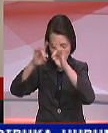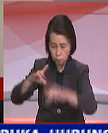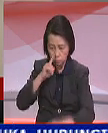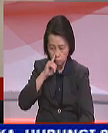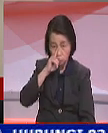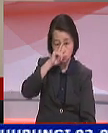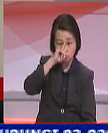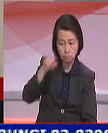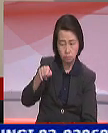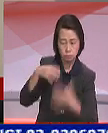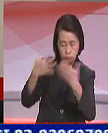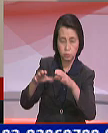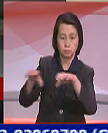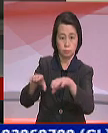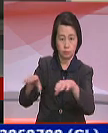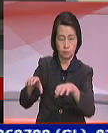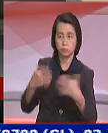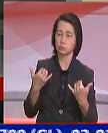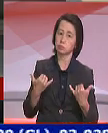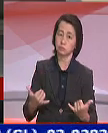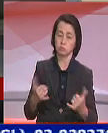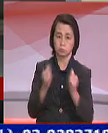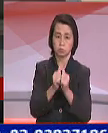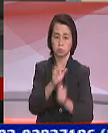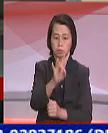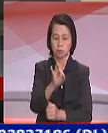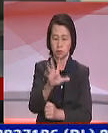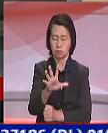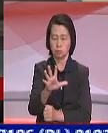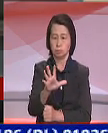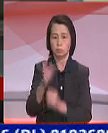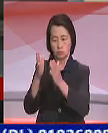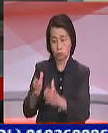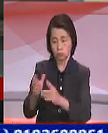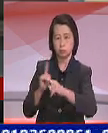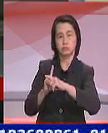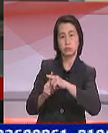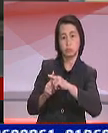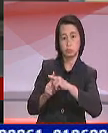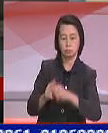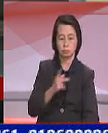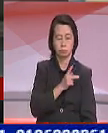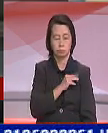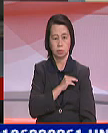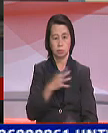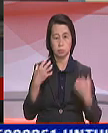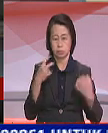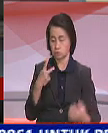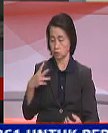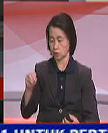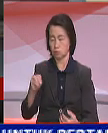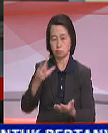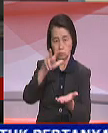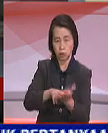saringan COVID-19 telah dilakukan setakat ini dengan 85 kes dikesan positif. Kementerian Kesihatan juga